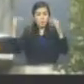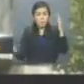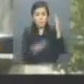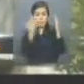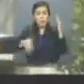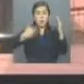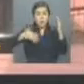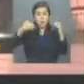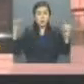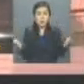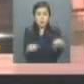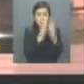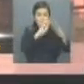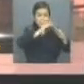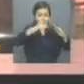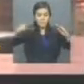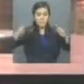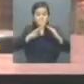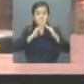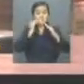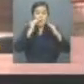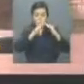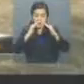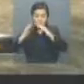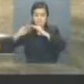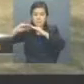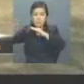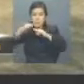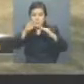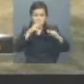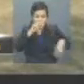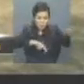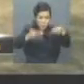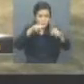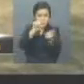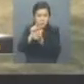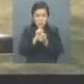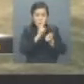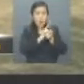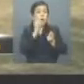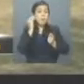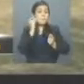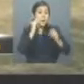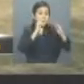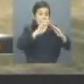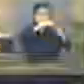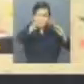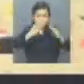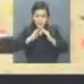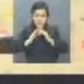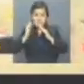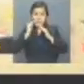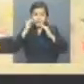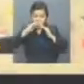ความเสียหายของเจ้าหน้าที่ป้องกันและบรรเทาสาธารณภัยจังหวัดพบว่ามีบ้านเรือนได้รับความเสียหาย212ครัวเรือน